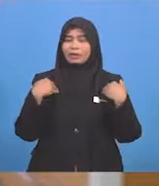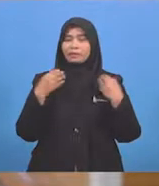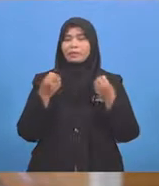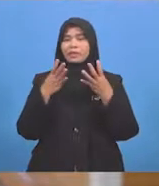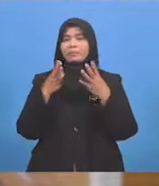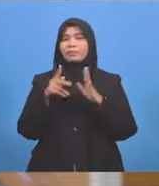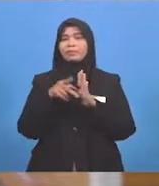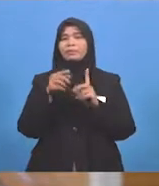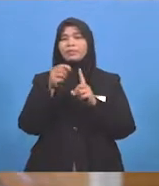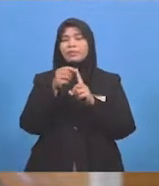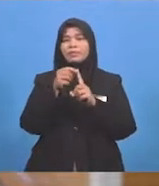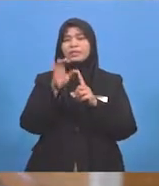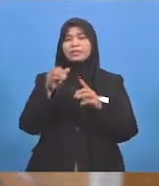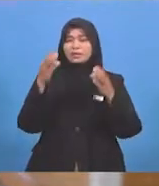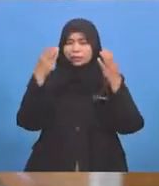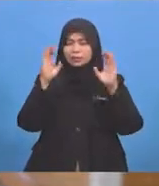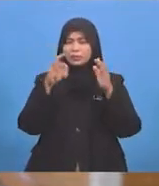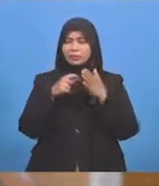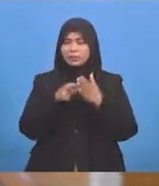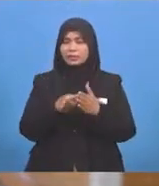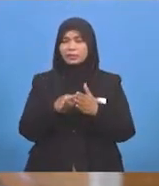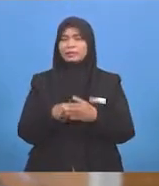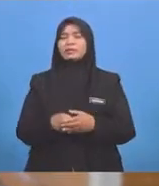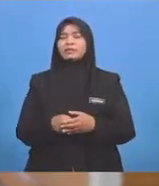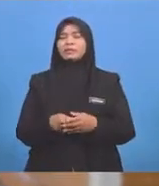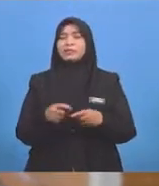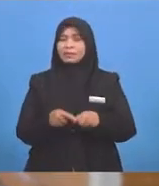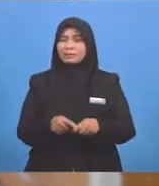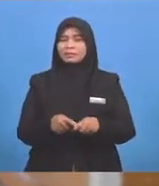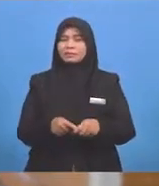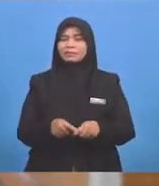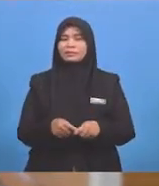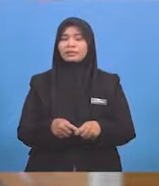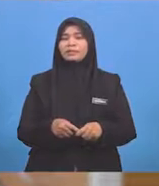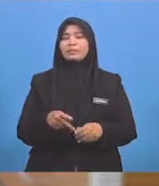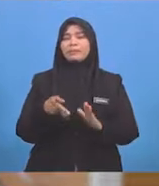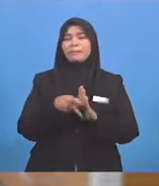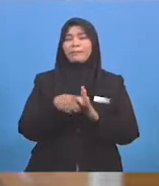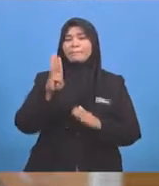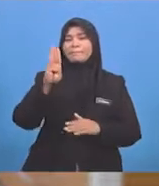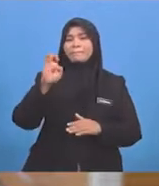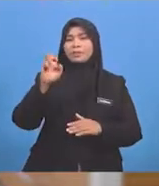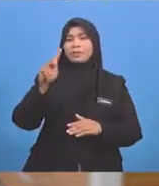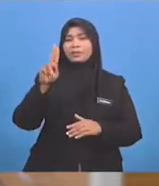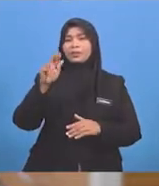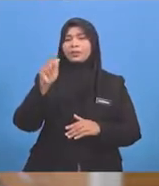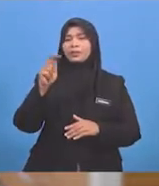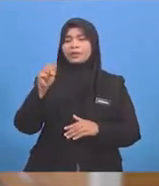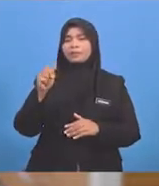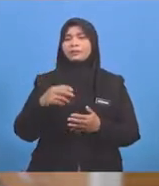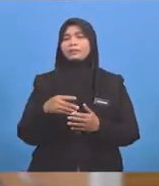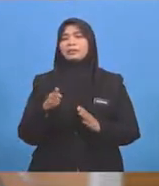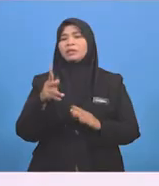beberapa perkataan yang cikgu tekankan, iaitu pembekuan, kondensasi, peleburan dan